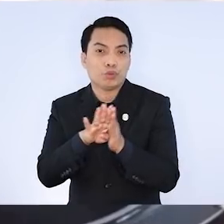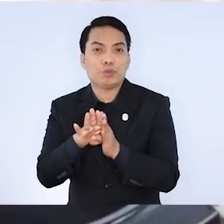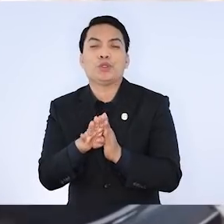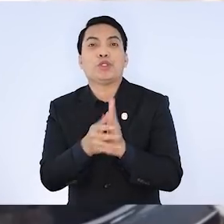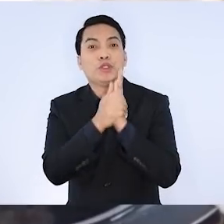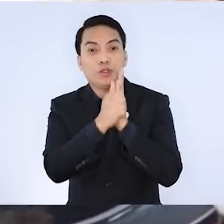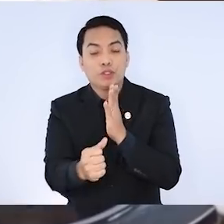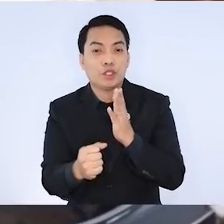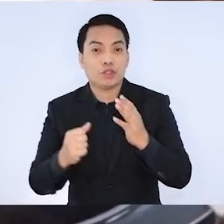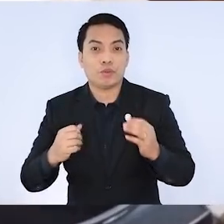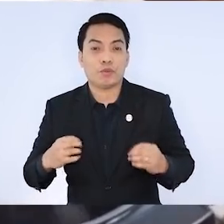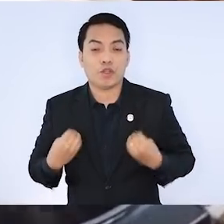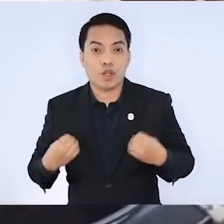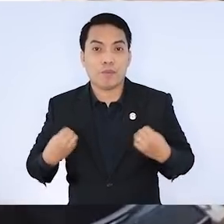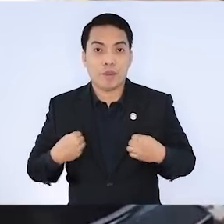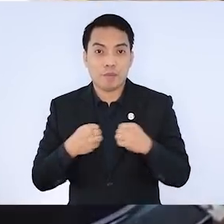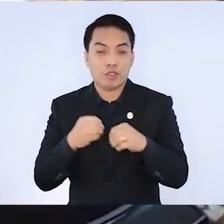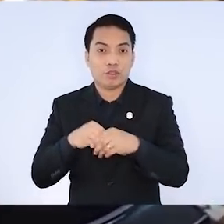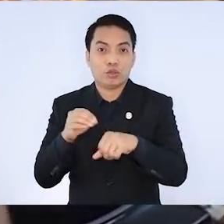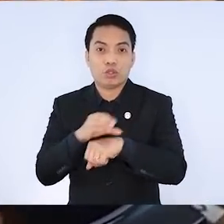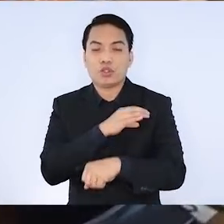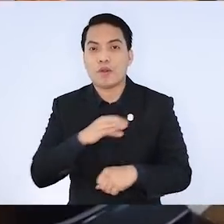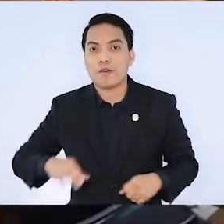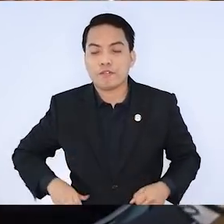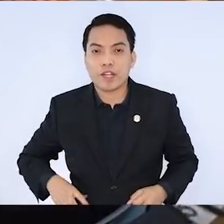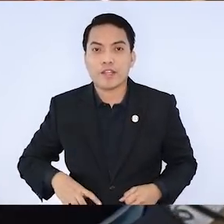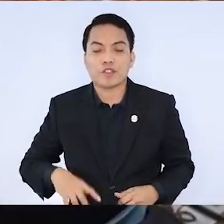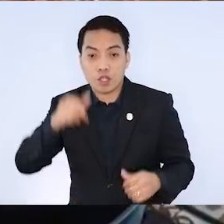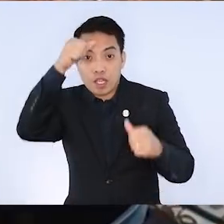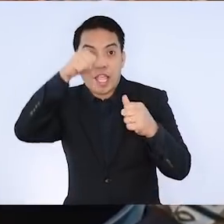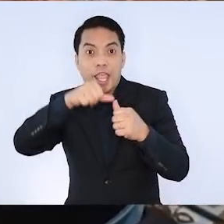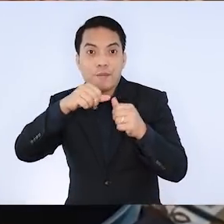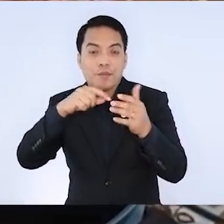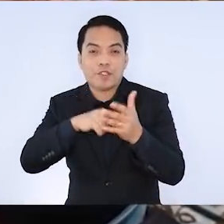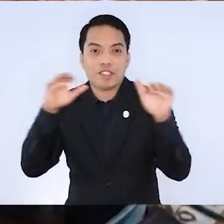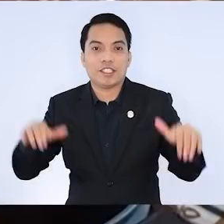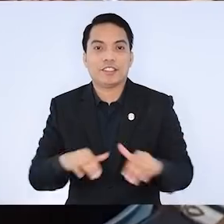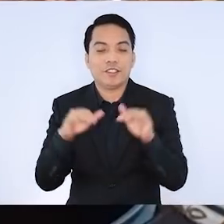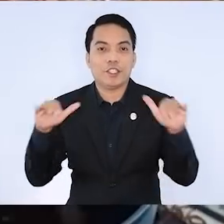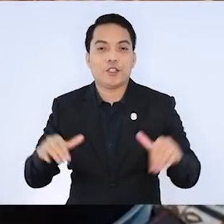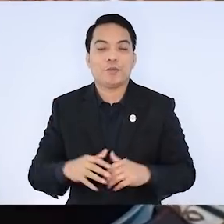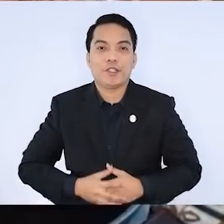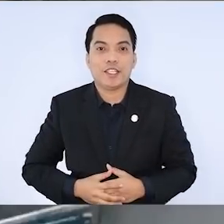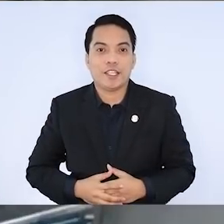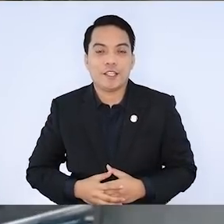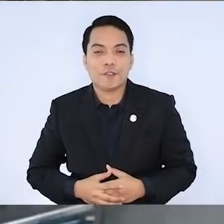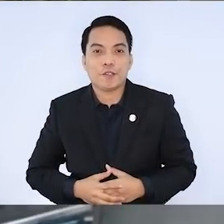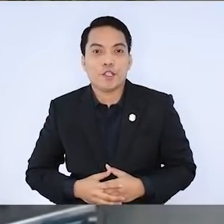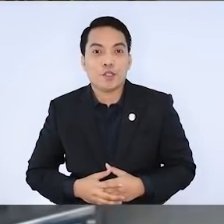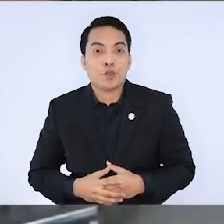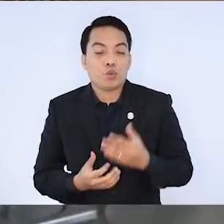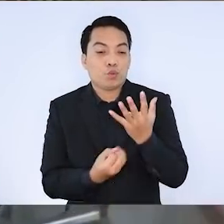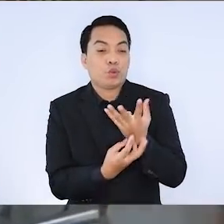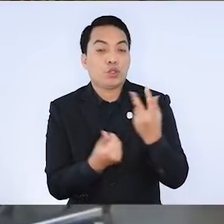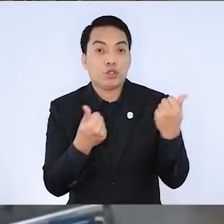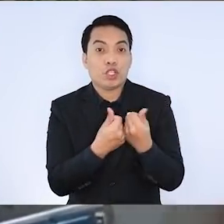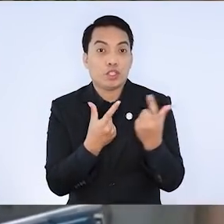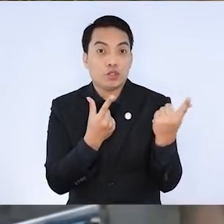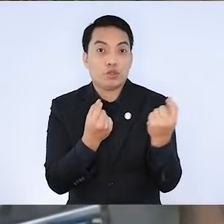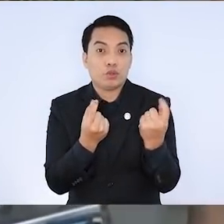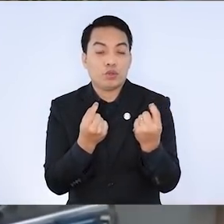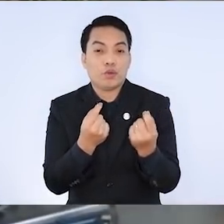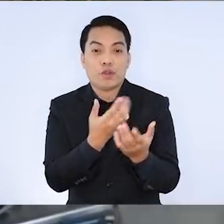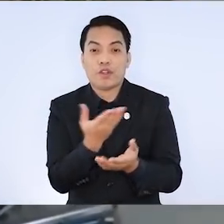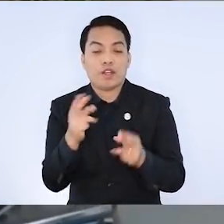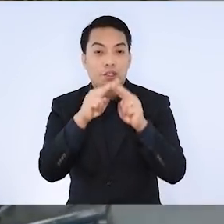ni Cristo na siya namang pangunahing layunin ng isinagawang aktibidad. Ang naturang cooking challenge ay isinagawa sa